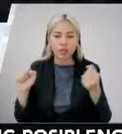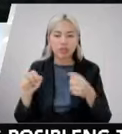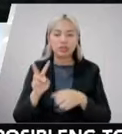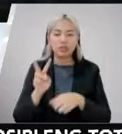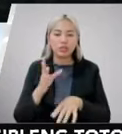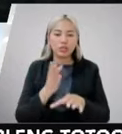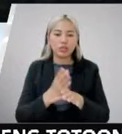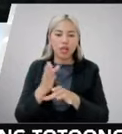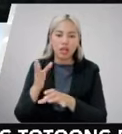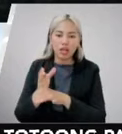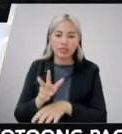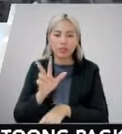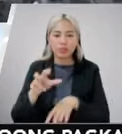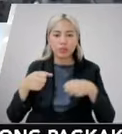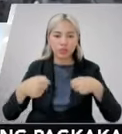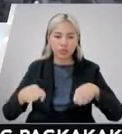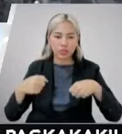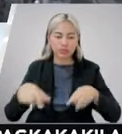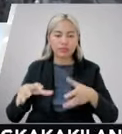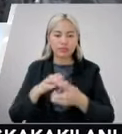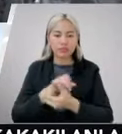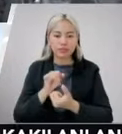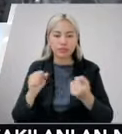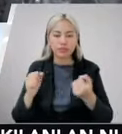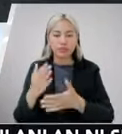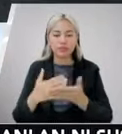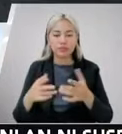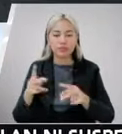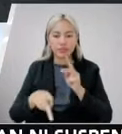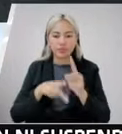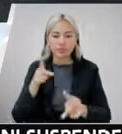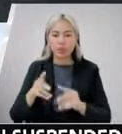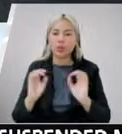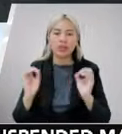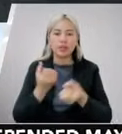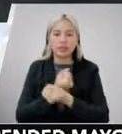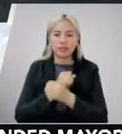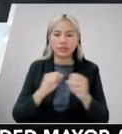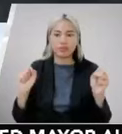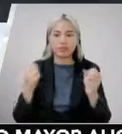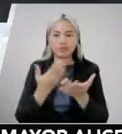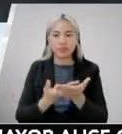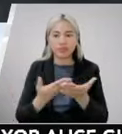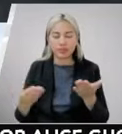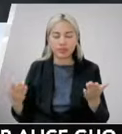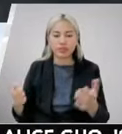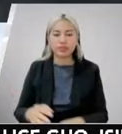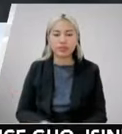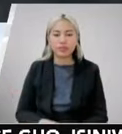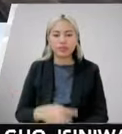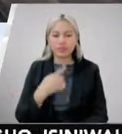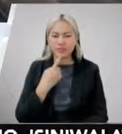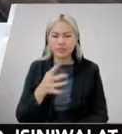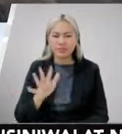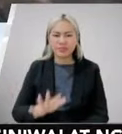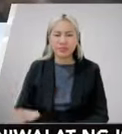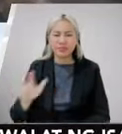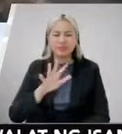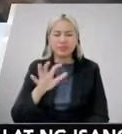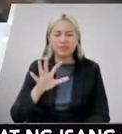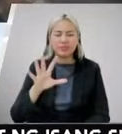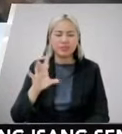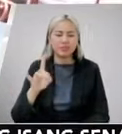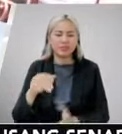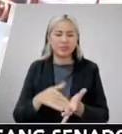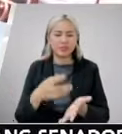motorsiklo. Ang ilang residente, wala nang naisalbang gamit. Ayon sa BFP, aabot sa 550,000 pesos ang pinsala